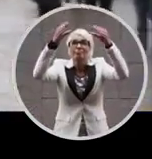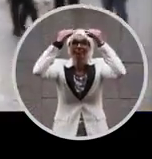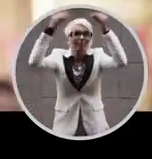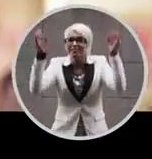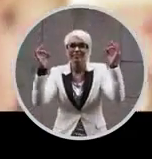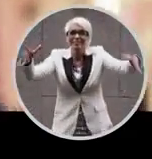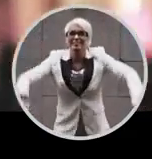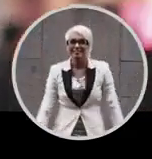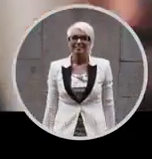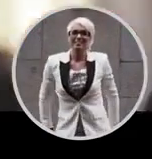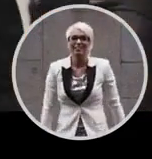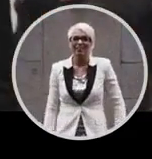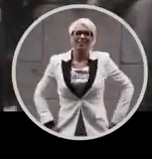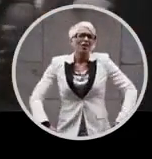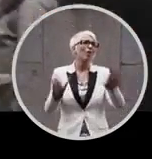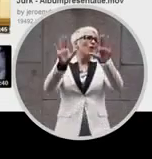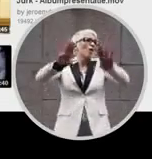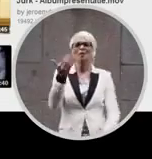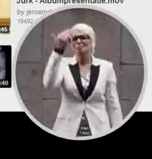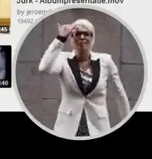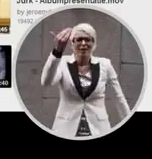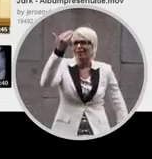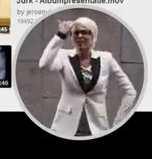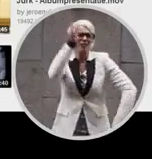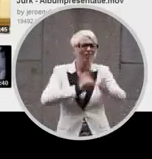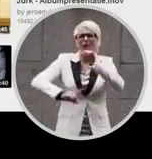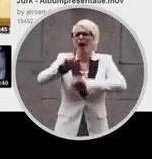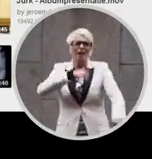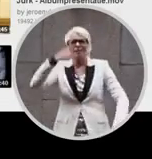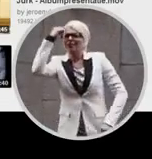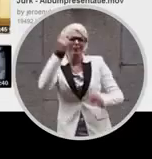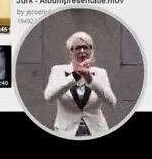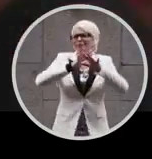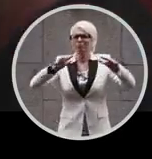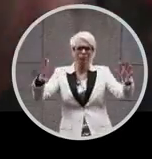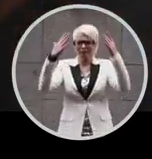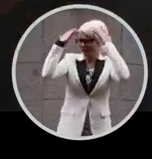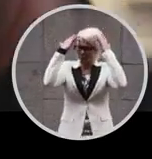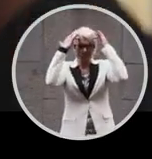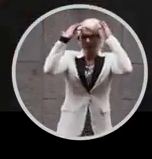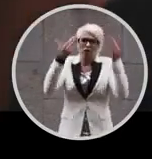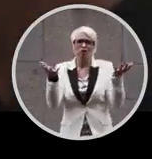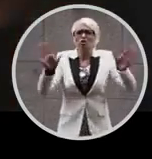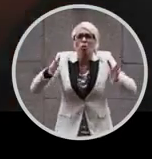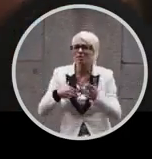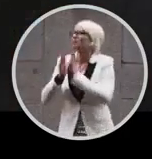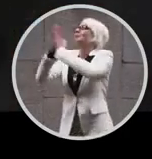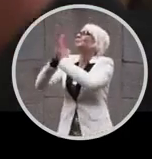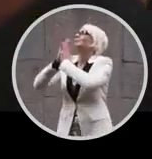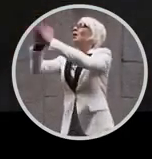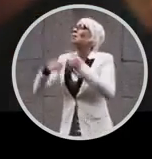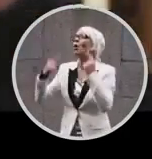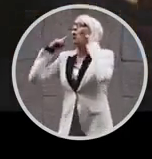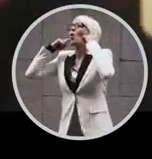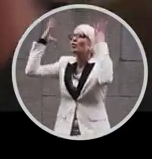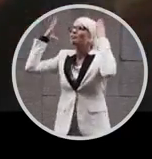maar het zegt me niet Oh, al die meningen, verhalen en ideeën Soms zou ik